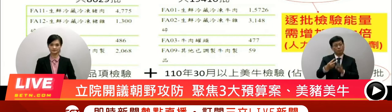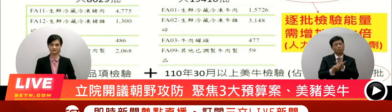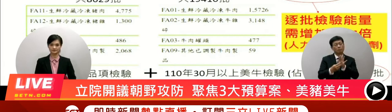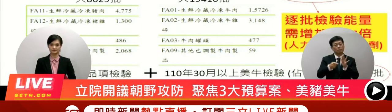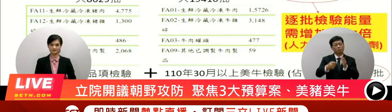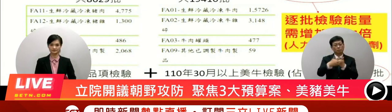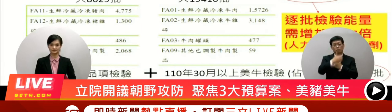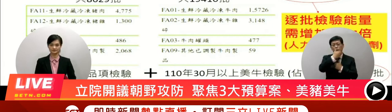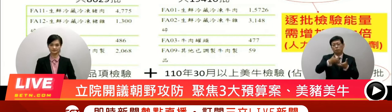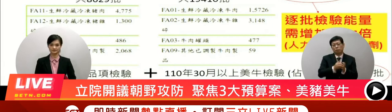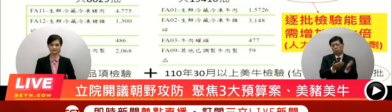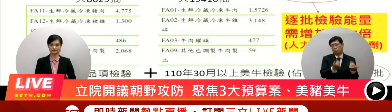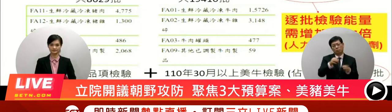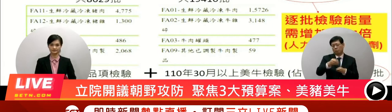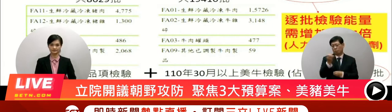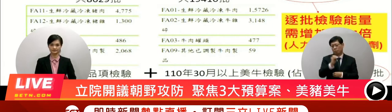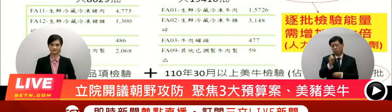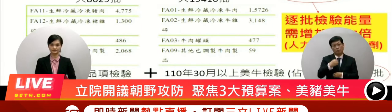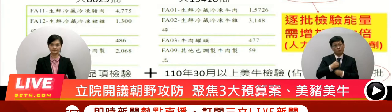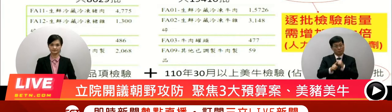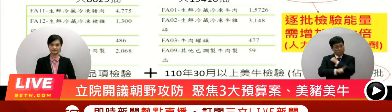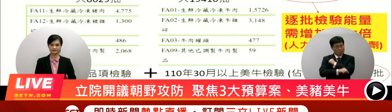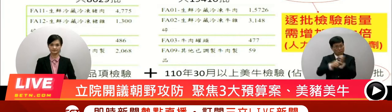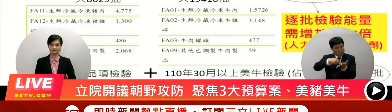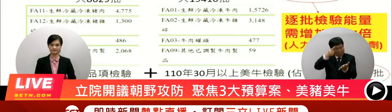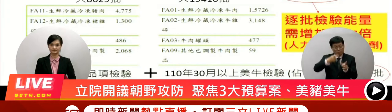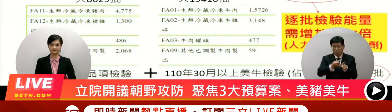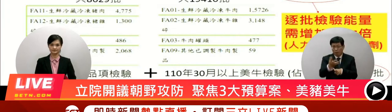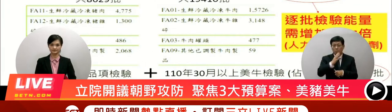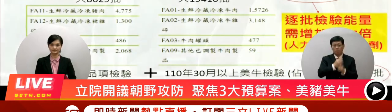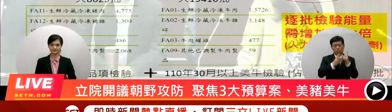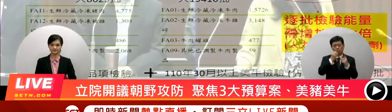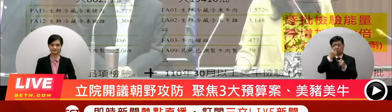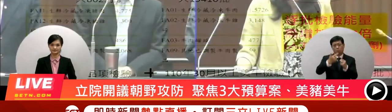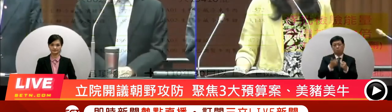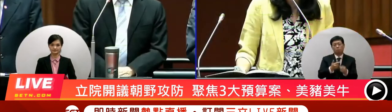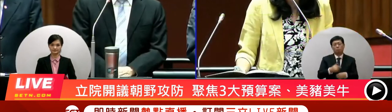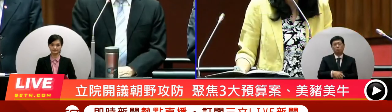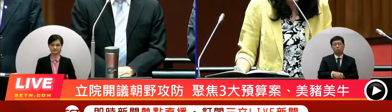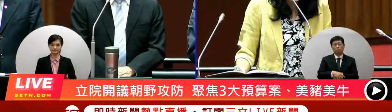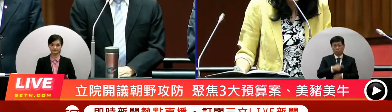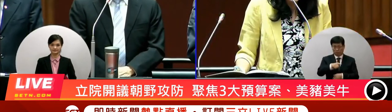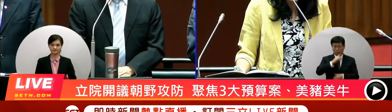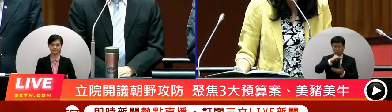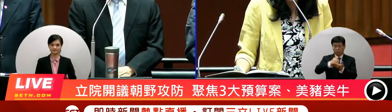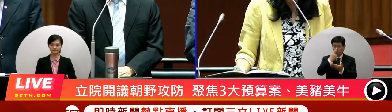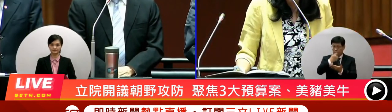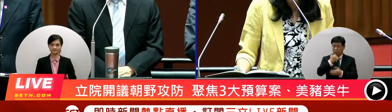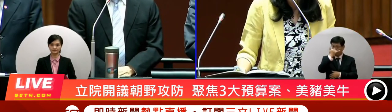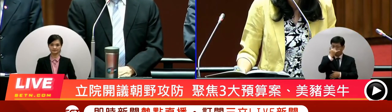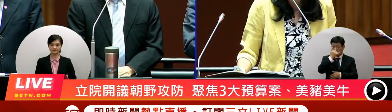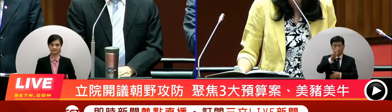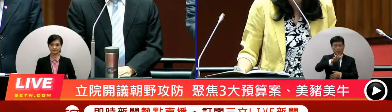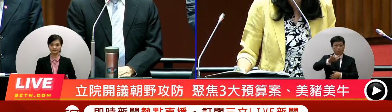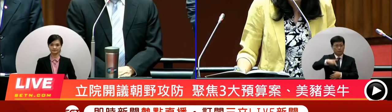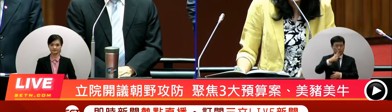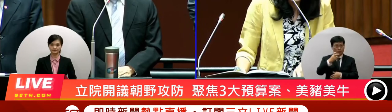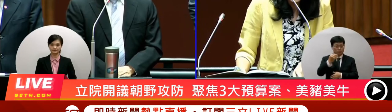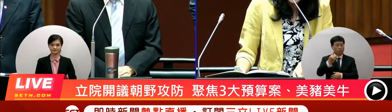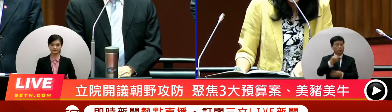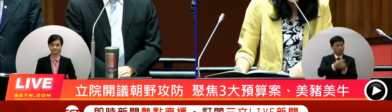们卫福部要不到资料，所以我这边最后一次卫福部公开资料是2006年。2006年的进口猪肉总共